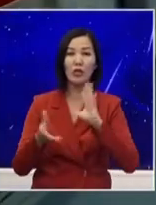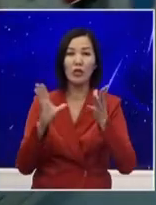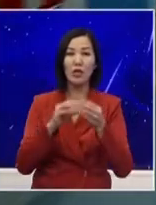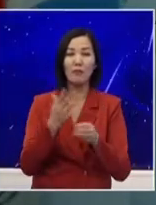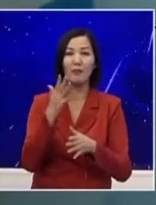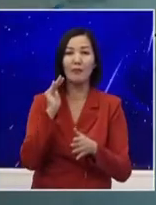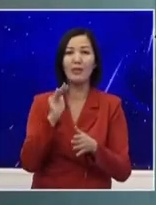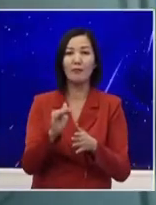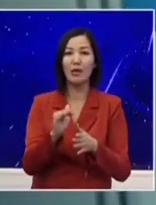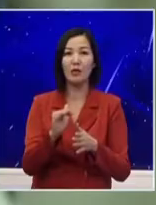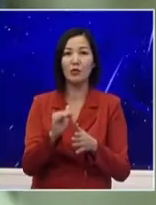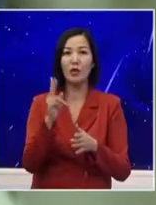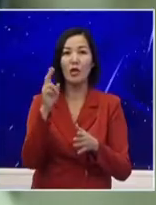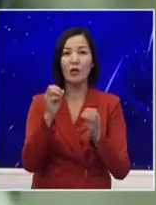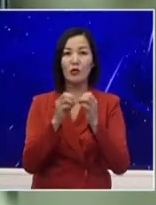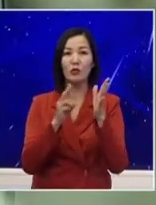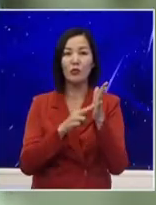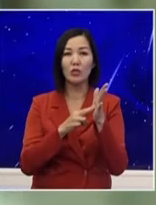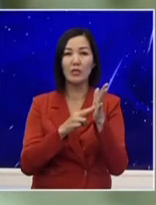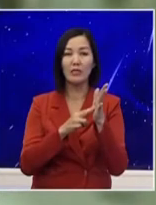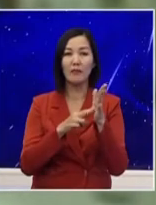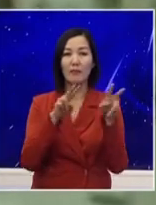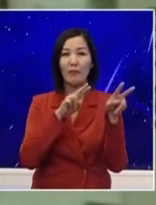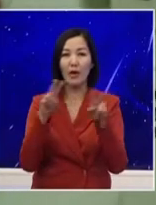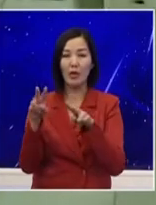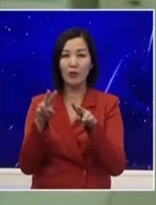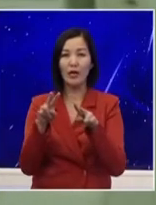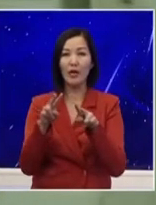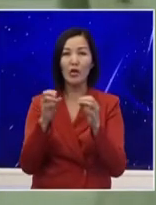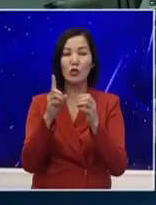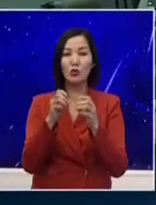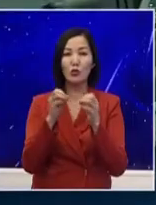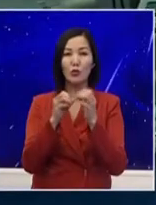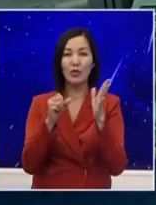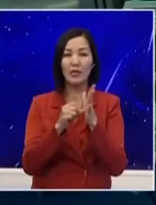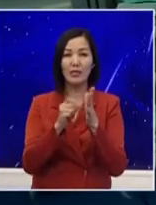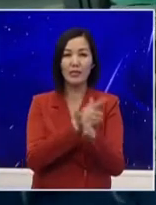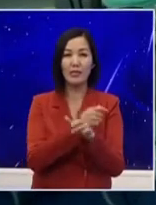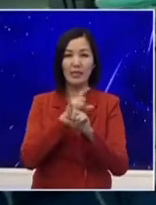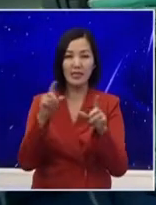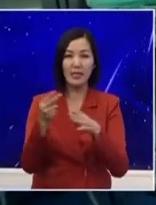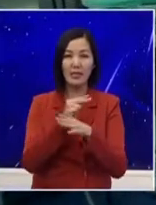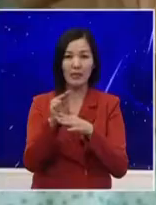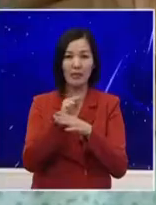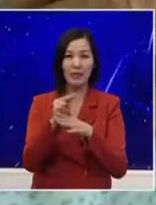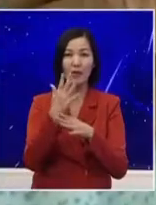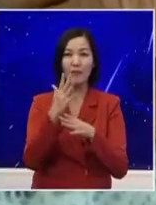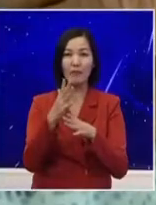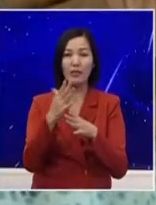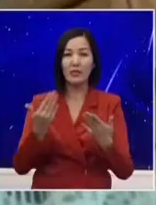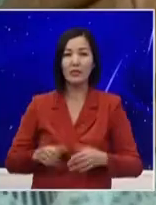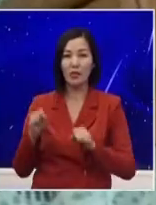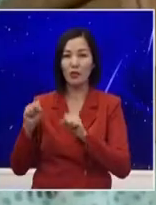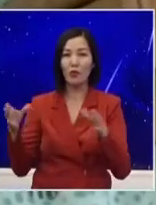ауырғандар саны 5000-ға жуықтаған. 217-сі мамандар бақылауында, 116-сы стационарда, 5-еуі жансақтау